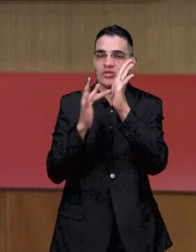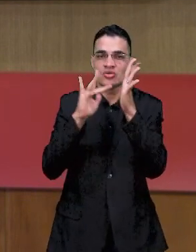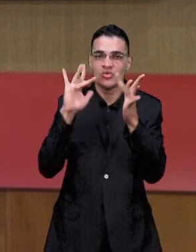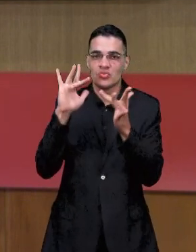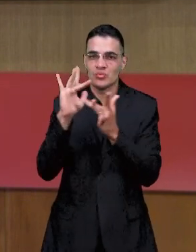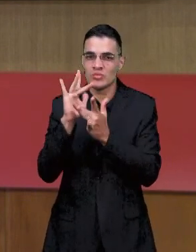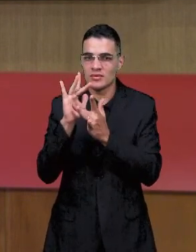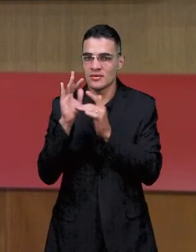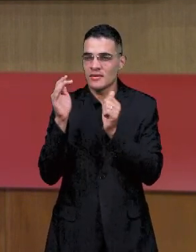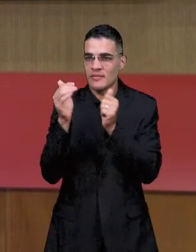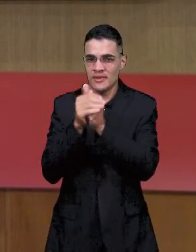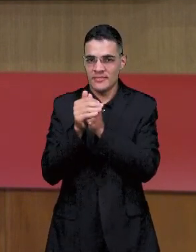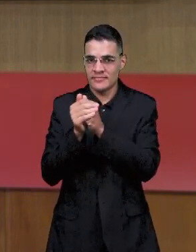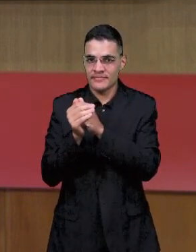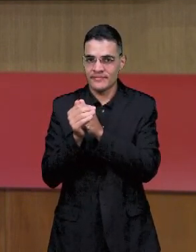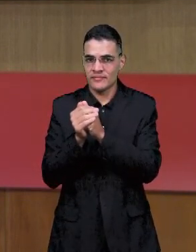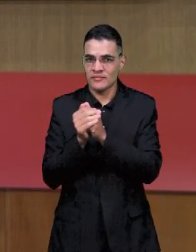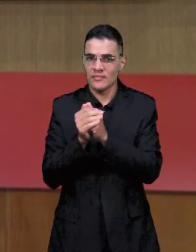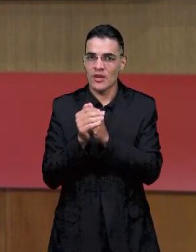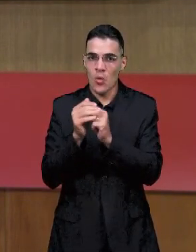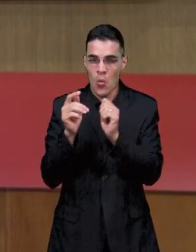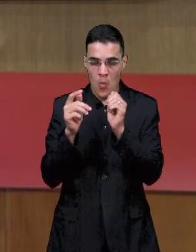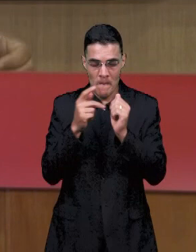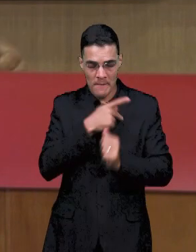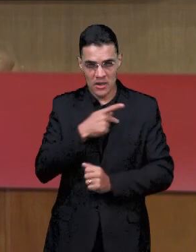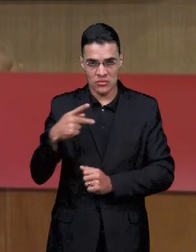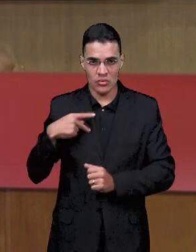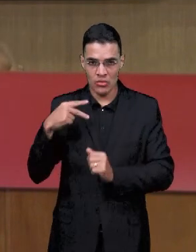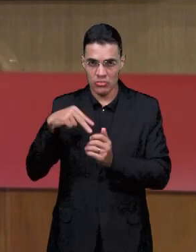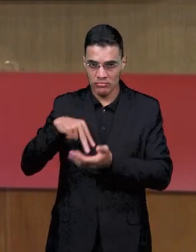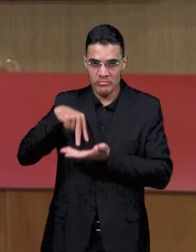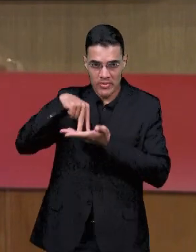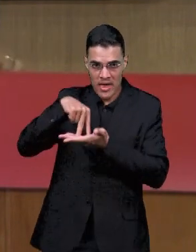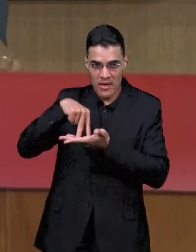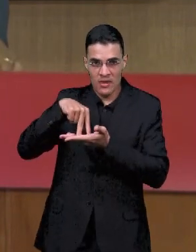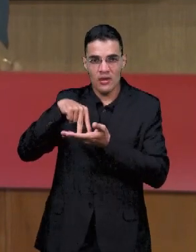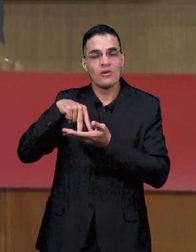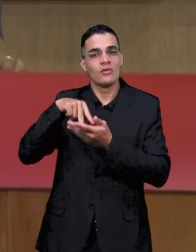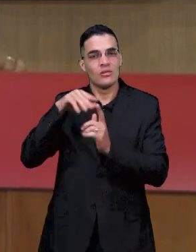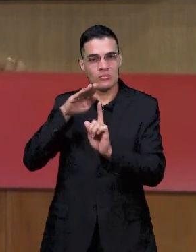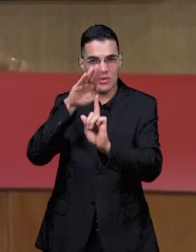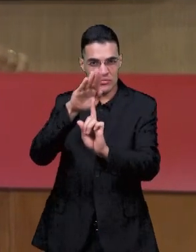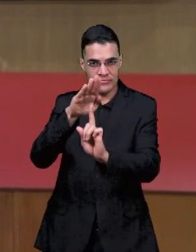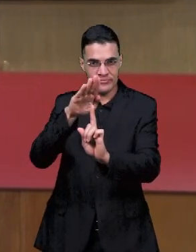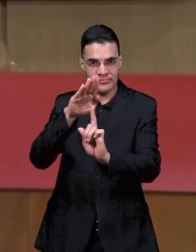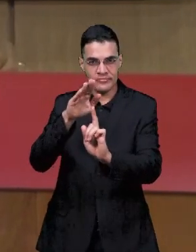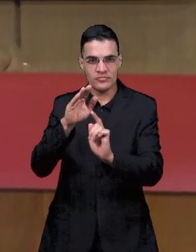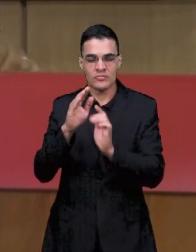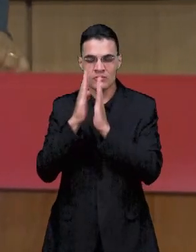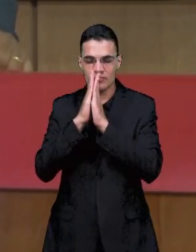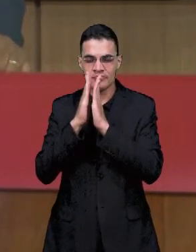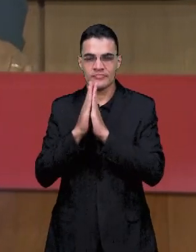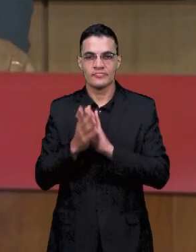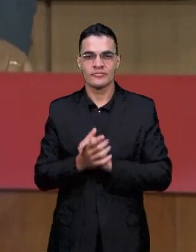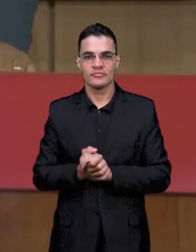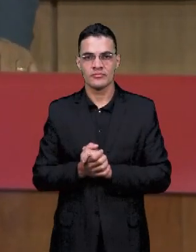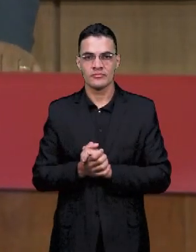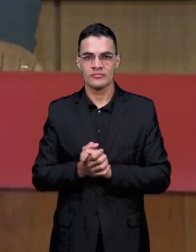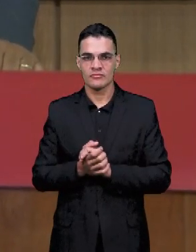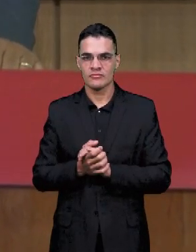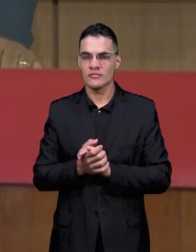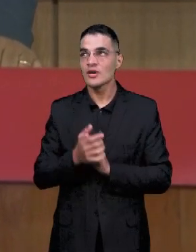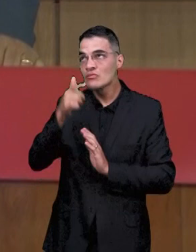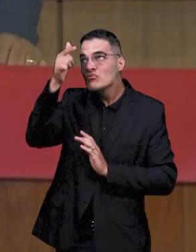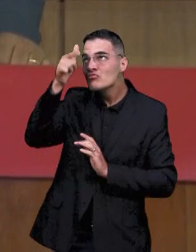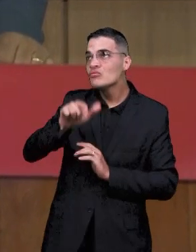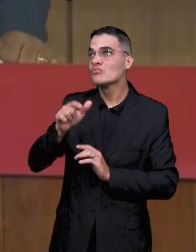имя Господа Иисуса. Аминь. Пастора, помолиться с возложением рук. Оставайтесь на коленях. Еще